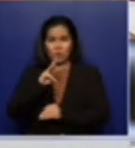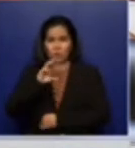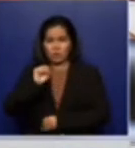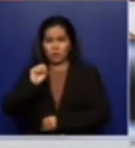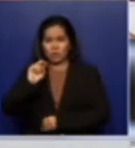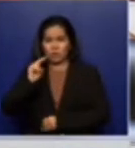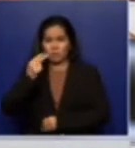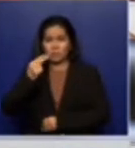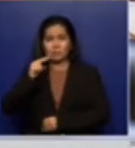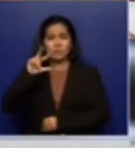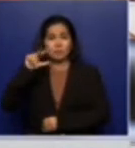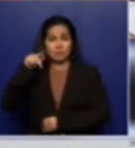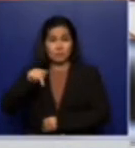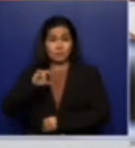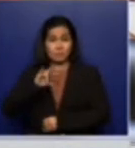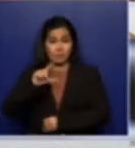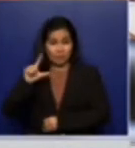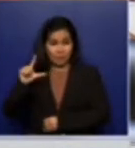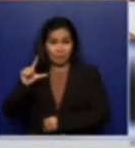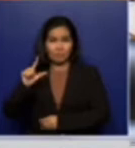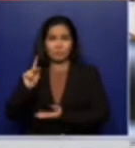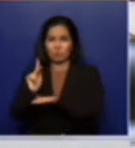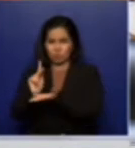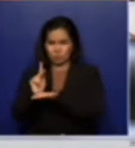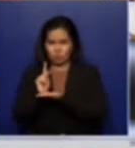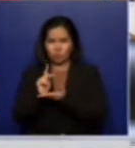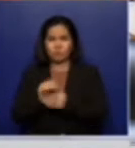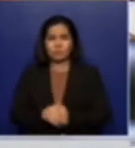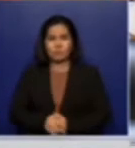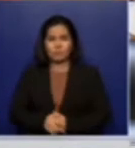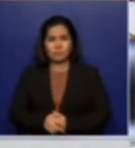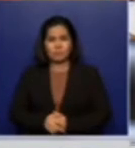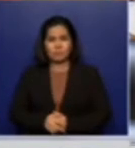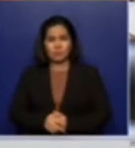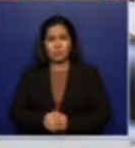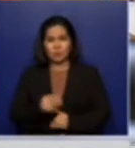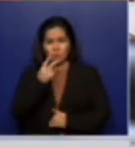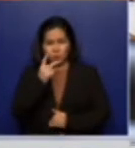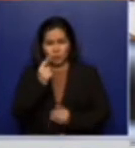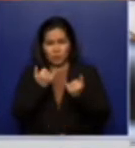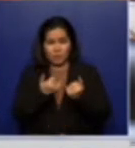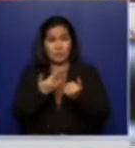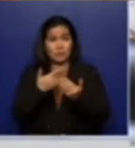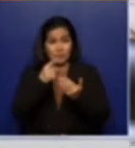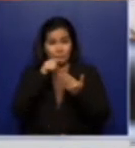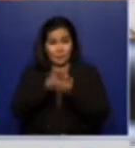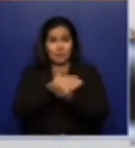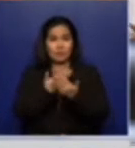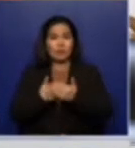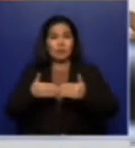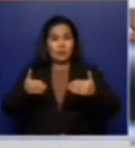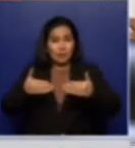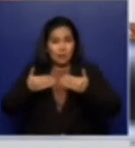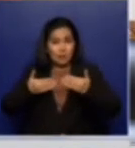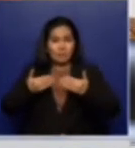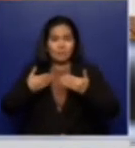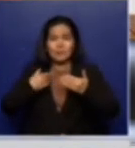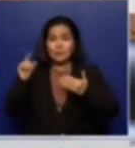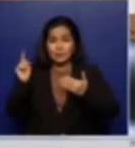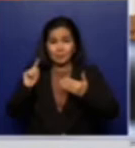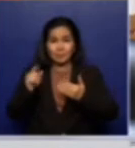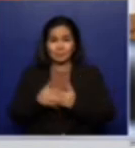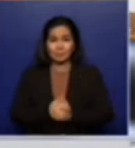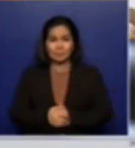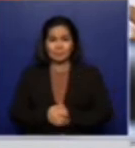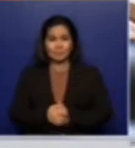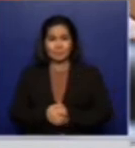623,000 ล้านอันนี้กู้แน่ๆแต่ทีนี้เรามาดูรายรับที่เห็นนี่นะครับรายรับท่านเขียนออกมาเลย